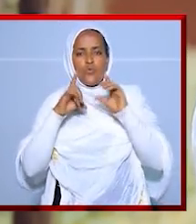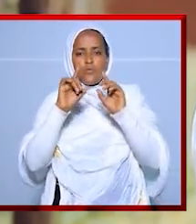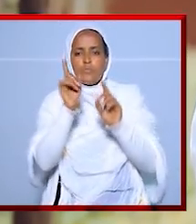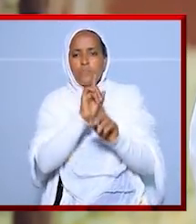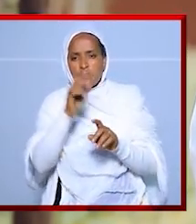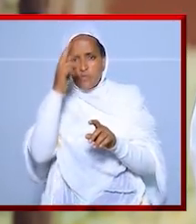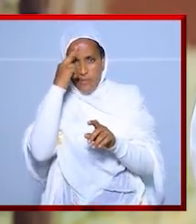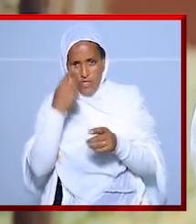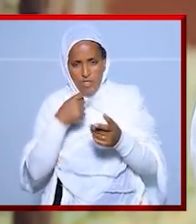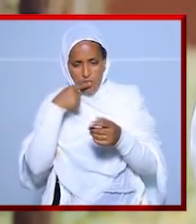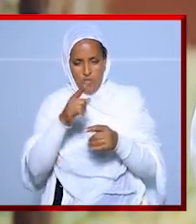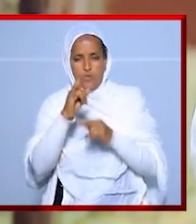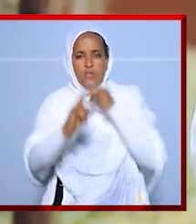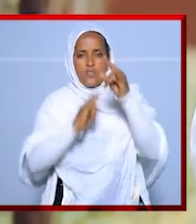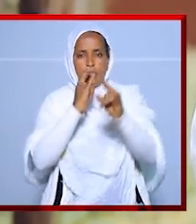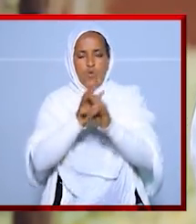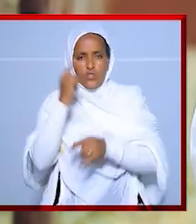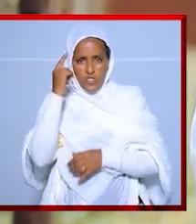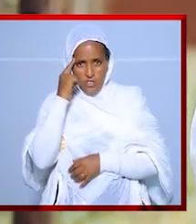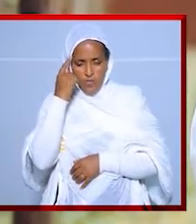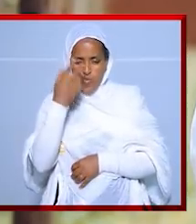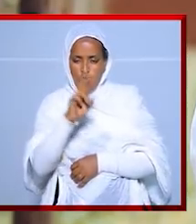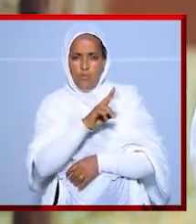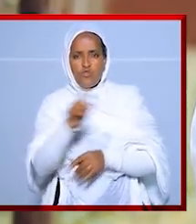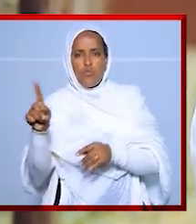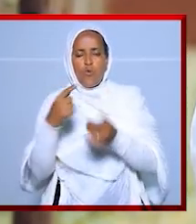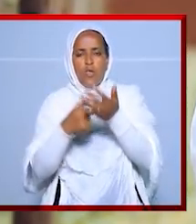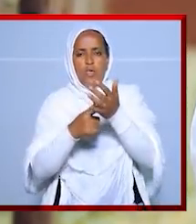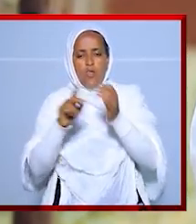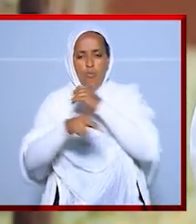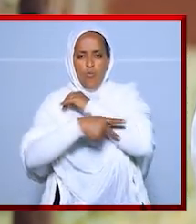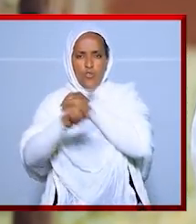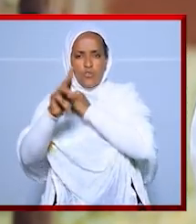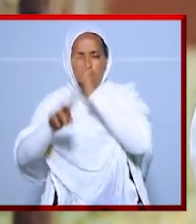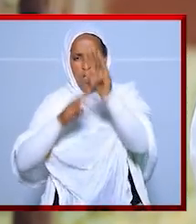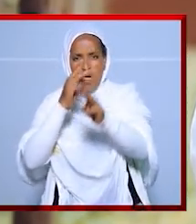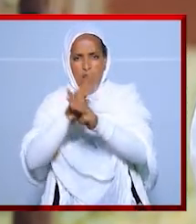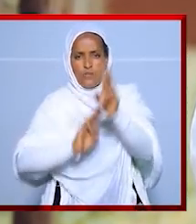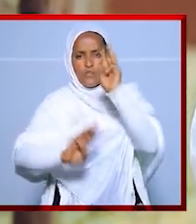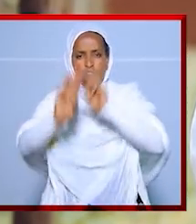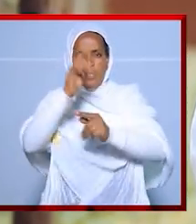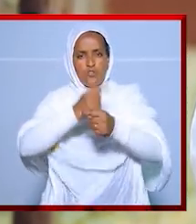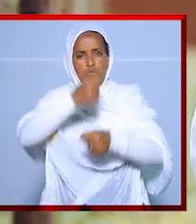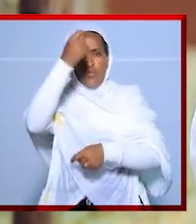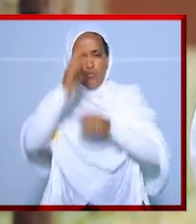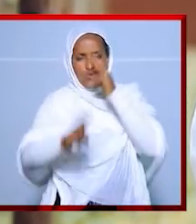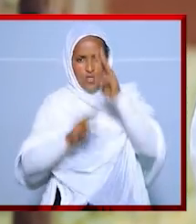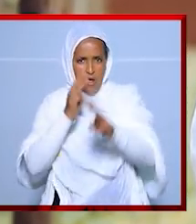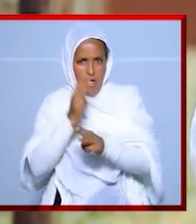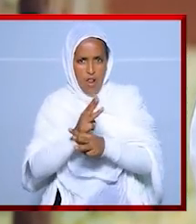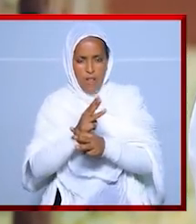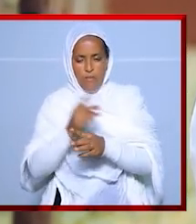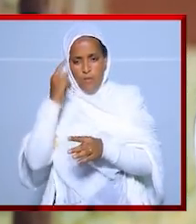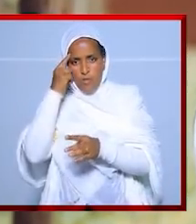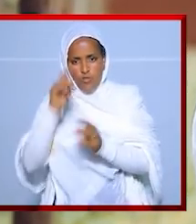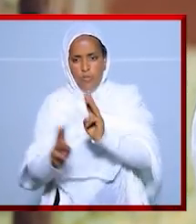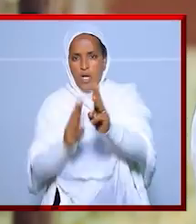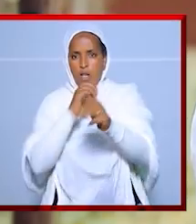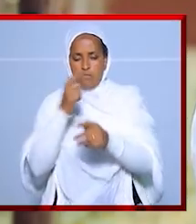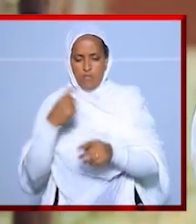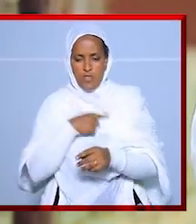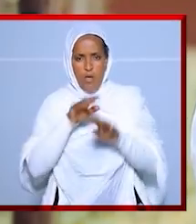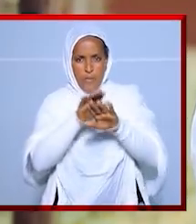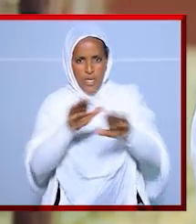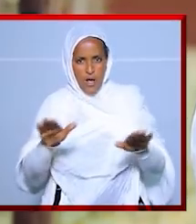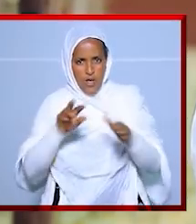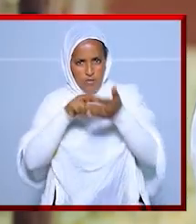የሚኖረው በምንድን ነው ሲባል ዘመናዊ አስተሳሰብ ወይም ደግሞ ይሄ የፖለቲካው ዓለም የሳይንስና የቴክኖሎጂው ዓለም በሚያስበው መንገድ